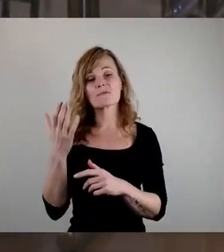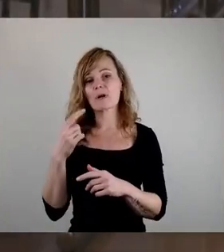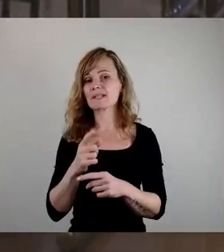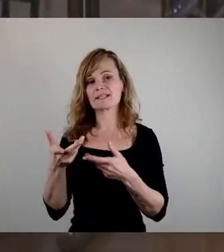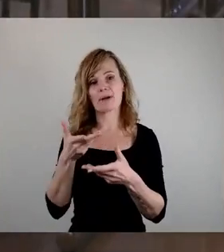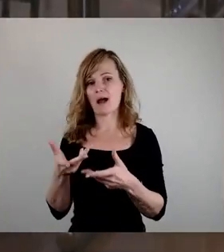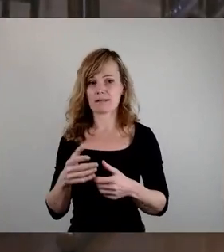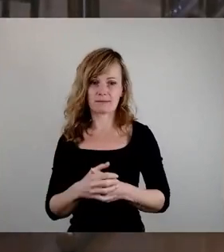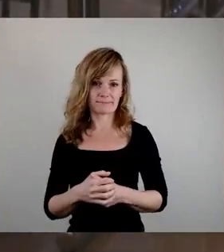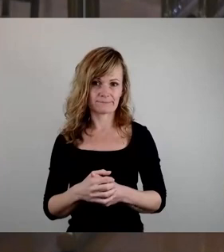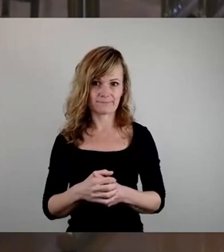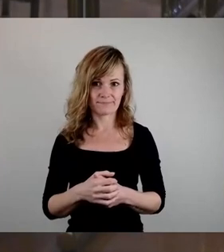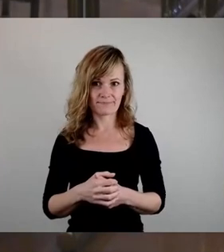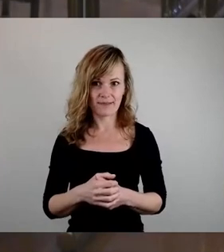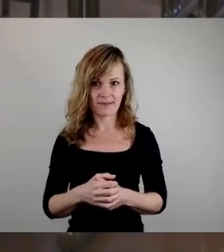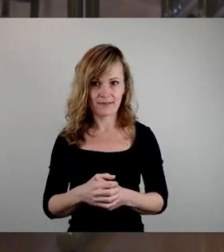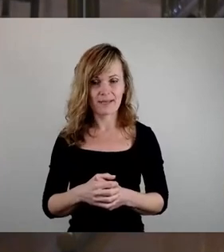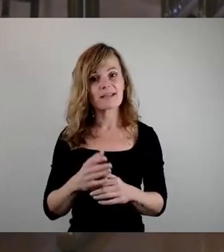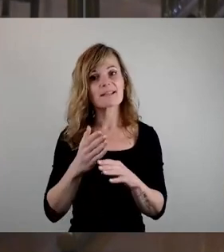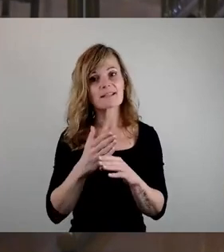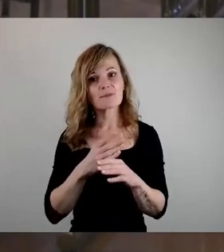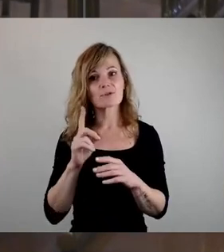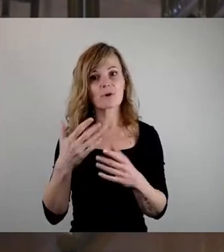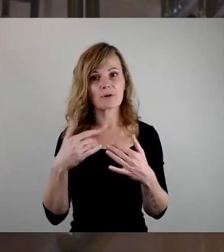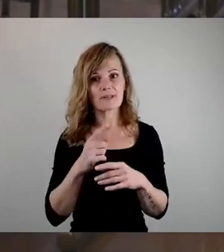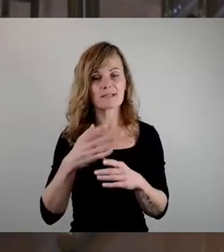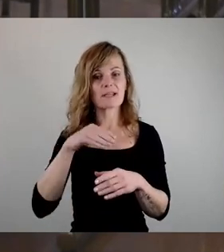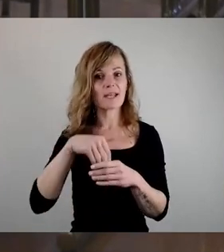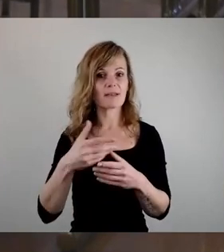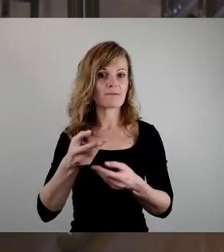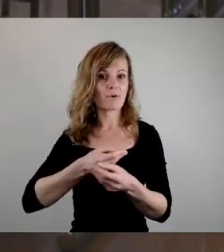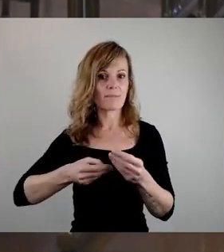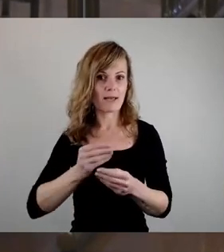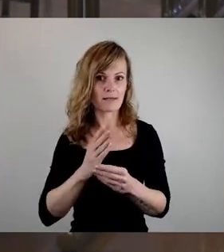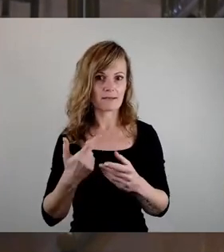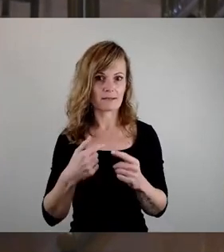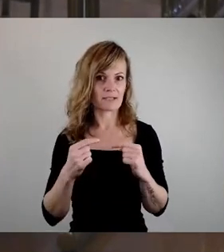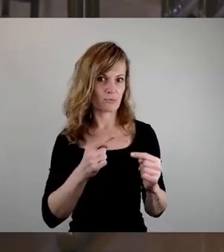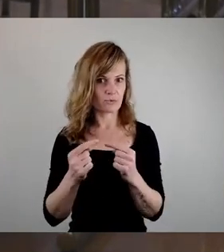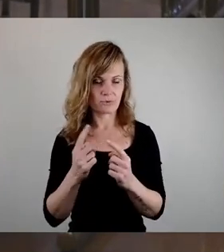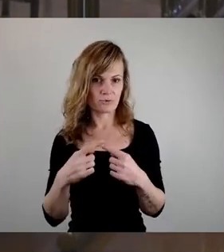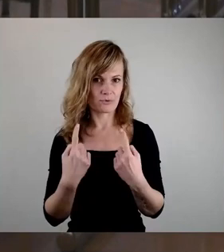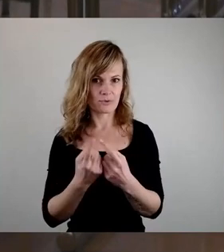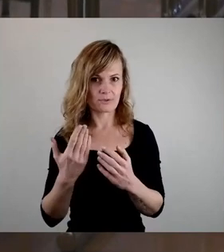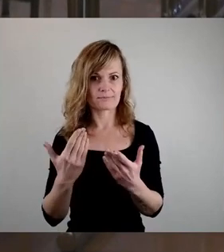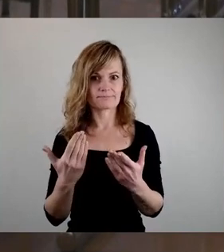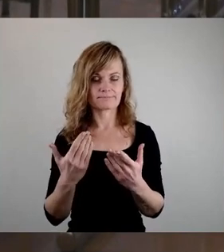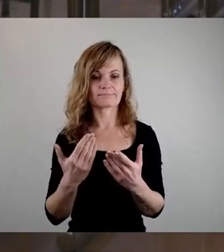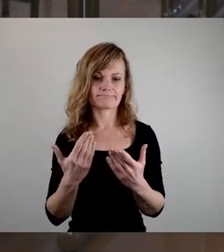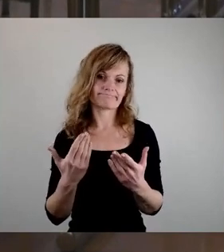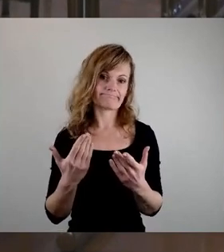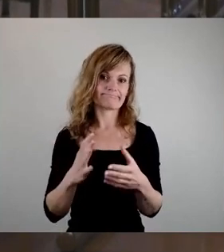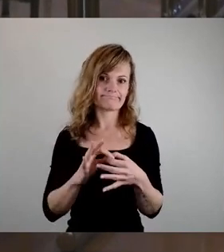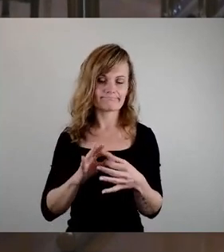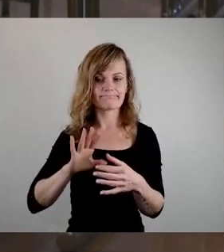zwischendurch eine informelle Diskussionsrunde, die mehrfach auf Einladung der SPD getagt hat, deren Ergebnisse auch im Großteil